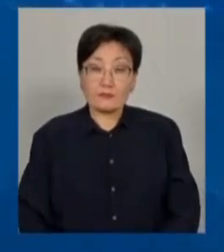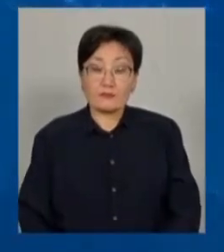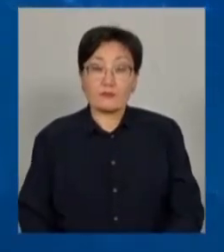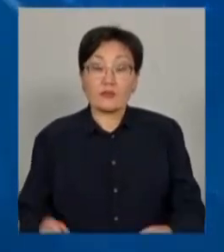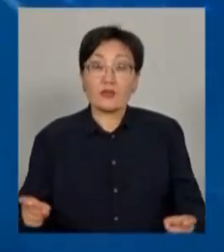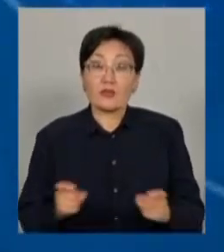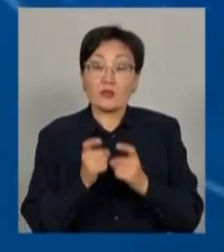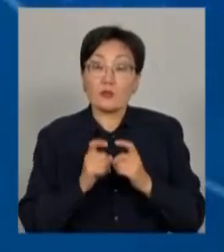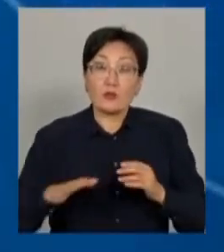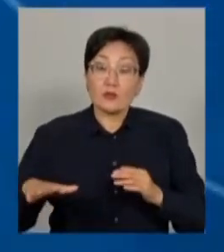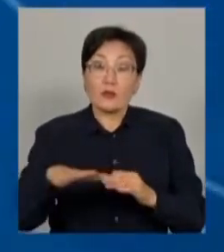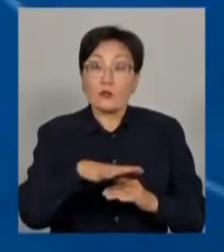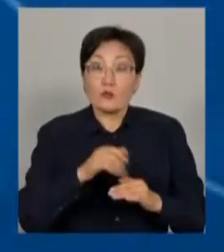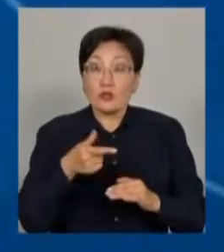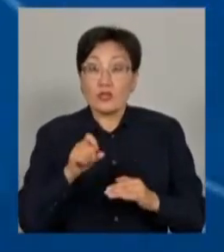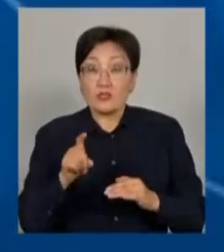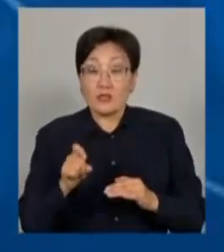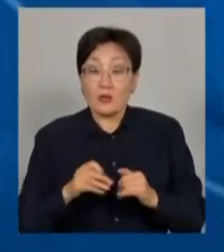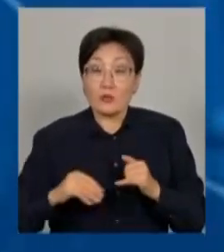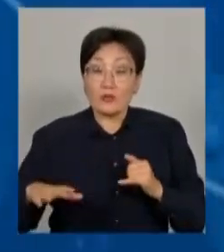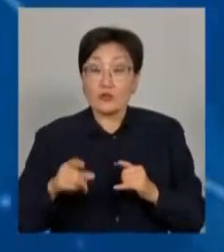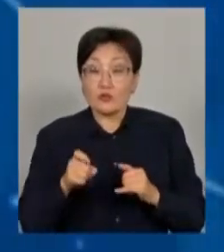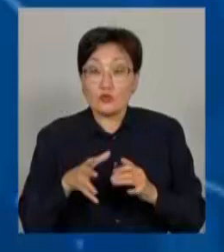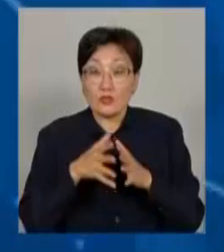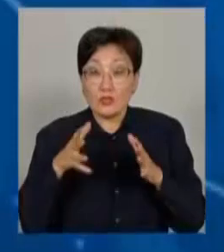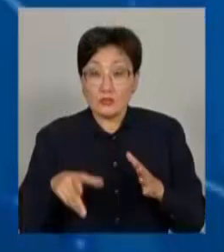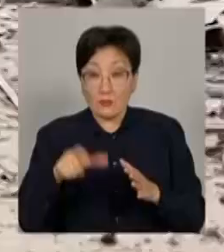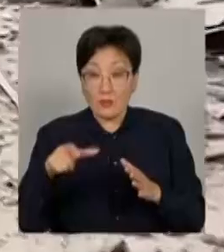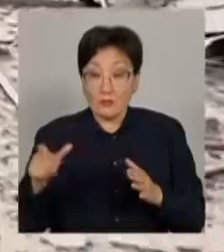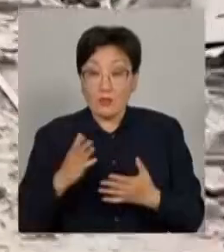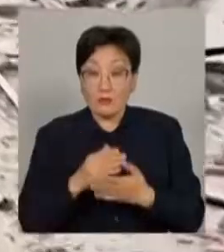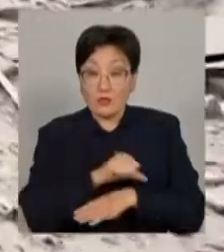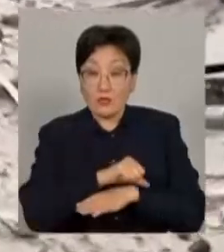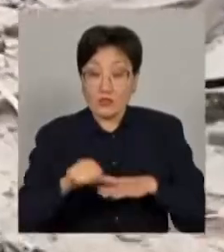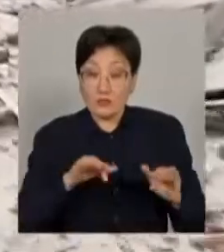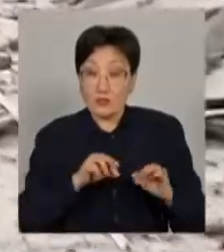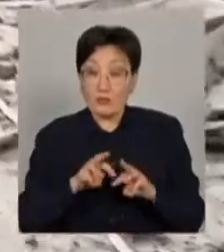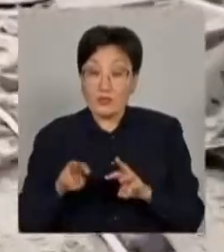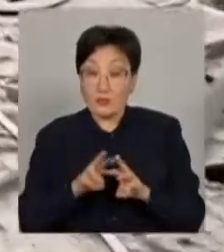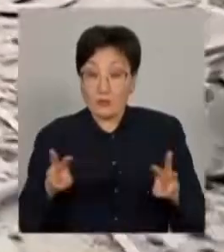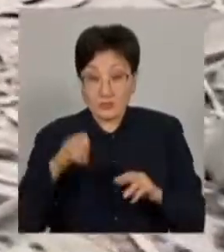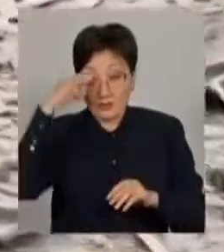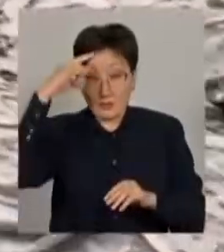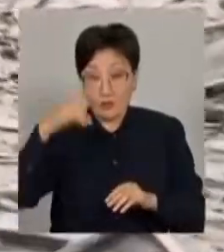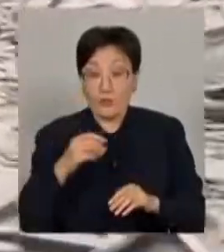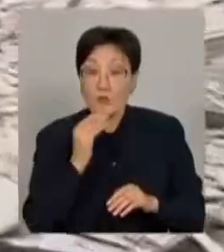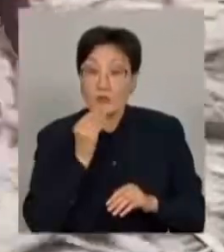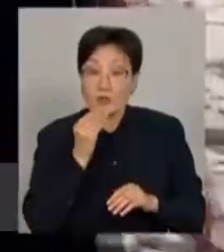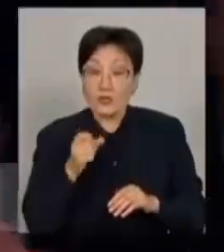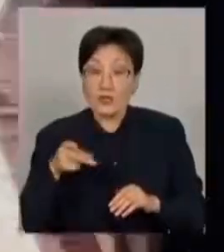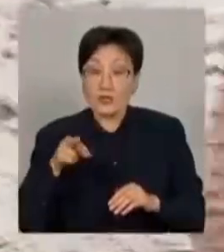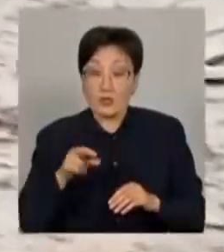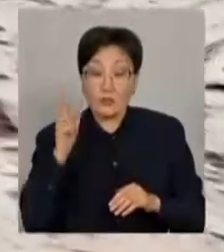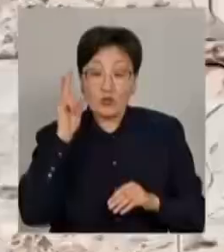Tahtıgıs alanına aynalgan gaz aymağında 100'den astam Kazakstandık bar. Sırtkı ister ministerliğinin akbarına say, Kazakstan'nın Mısır men